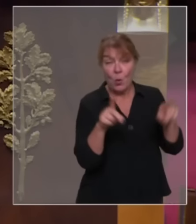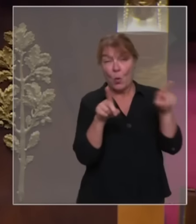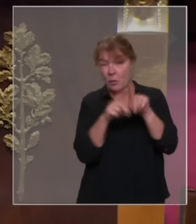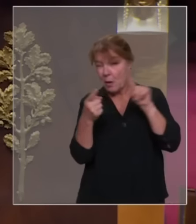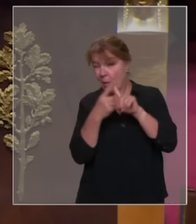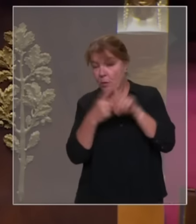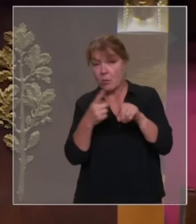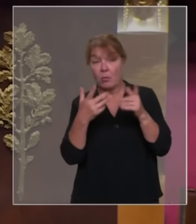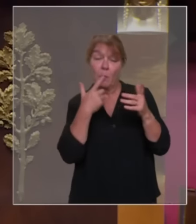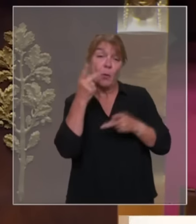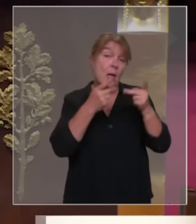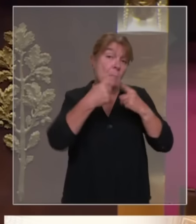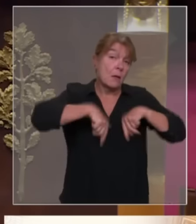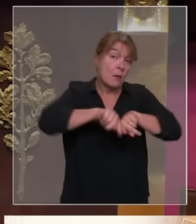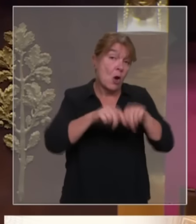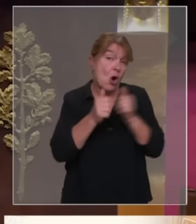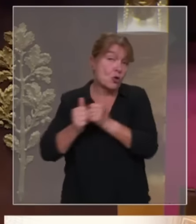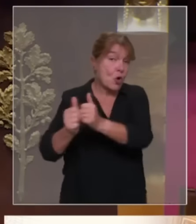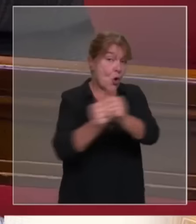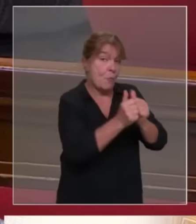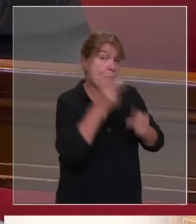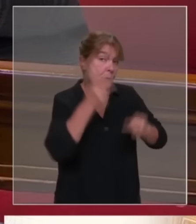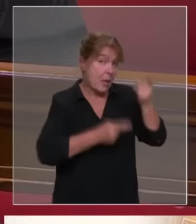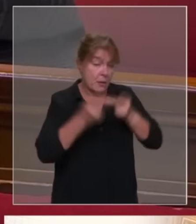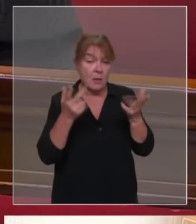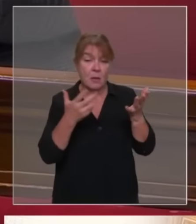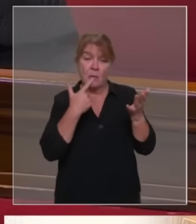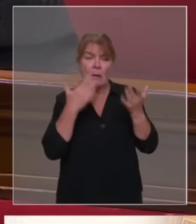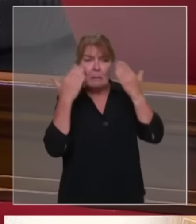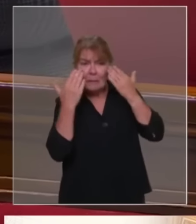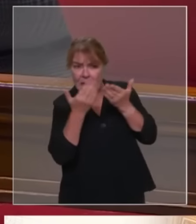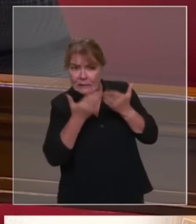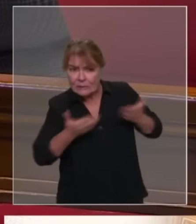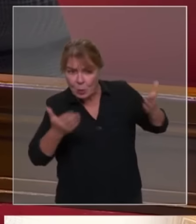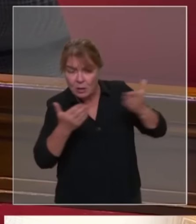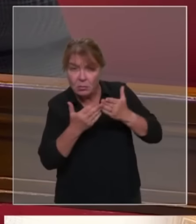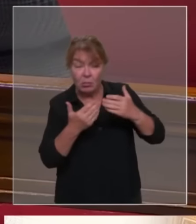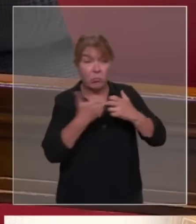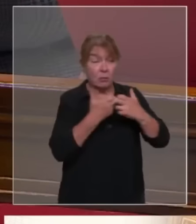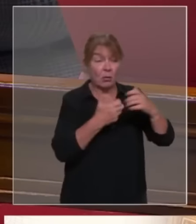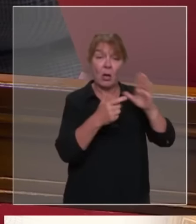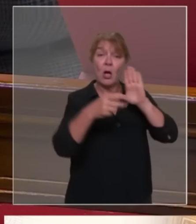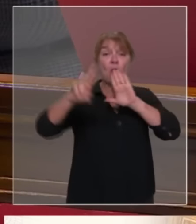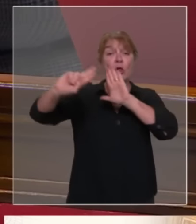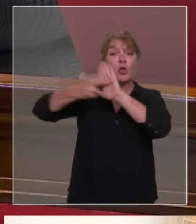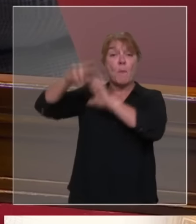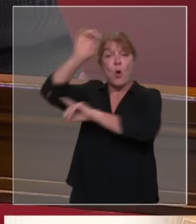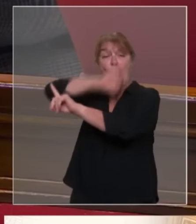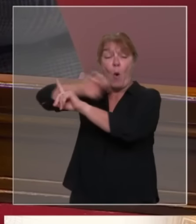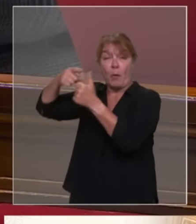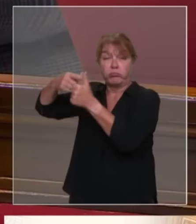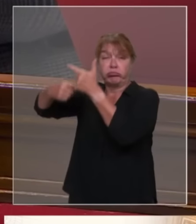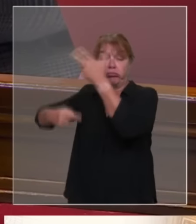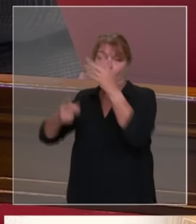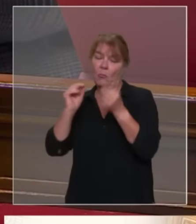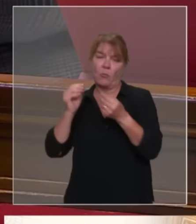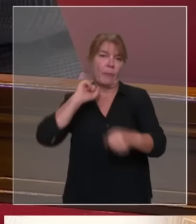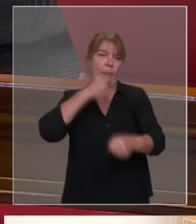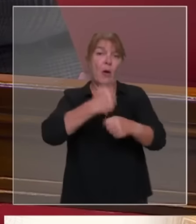mieux détecter ensemble, sans doute, mesdames et messieurs les députés, les cas de surtransposition des normes européennes qui pénalisent